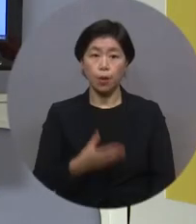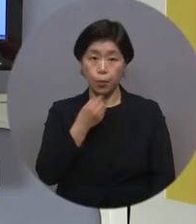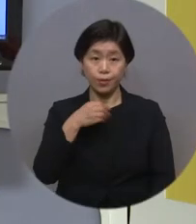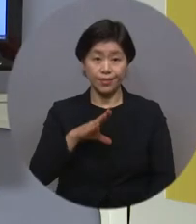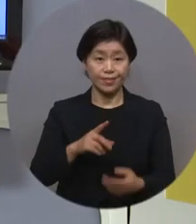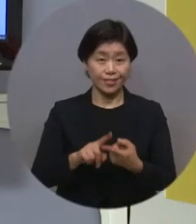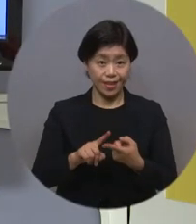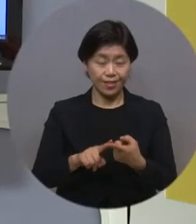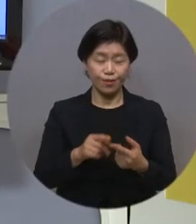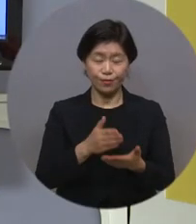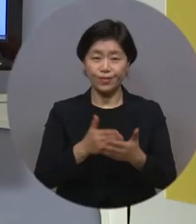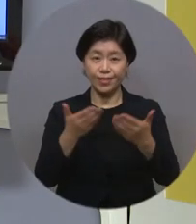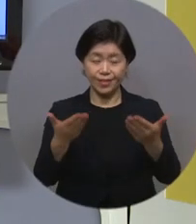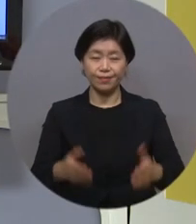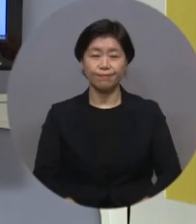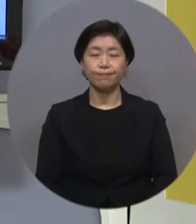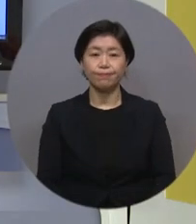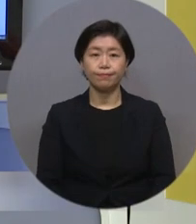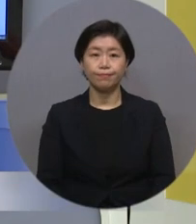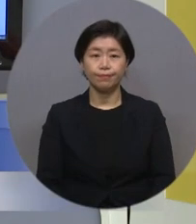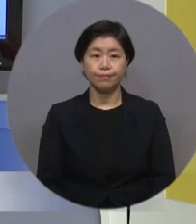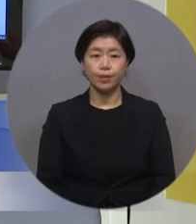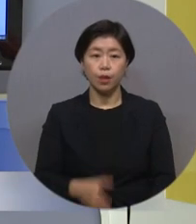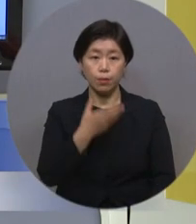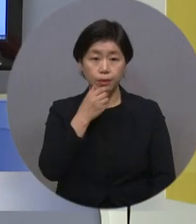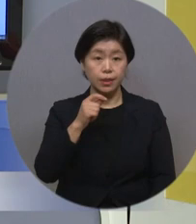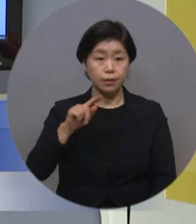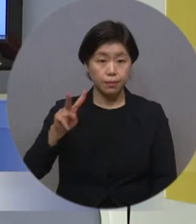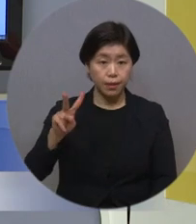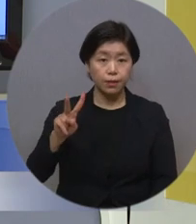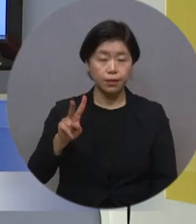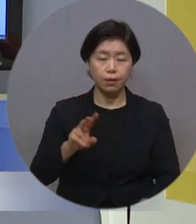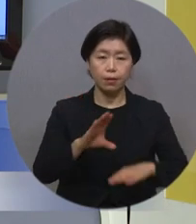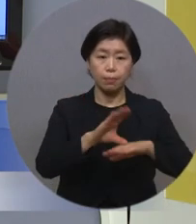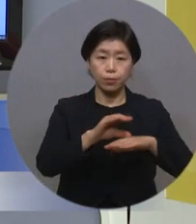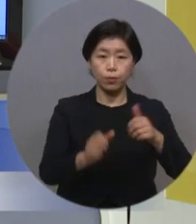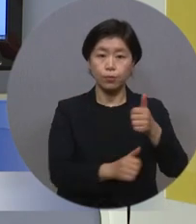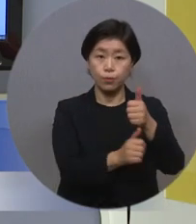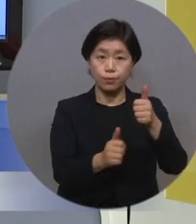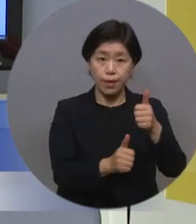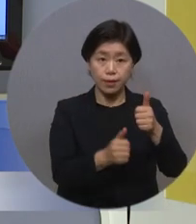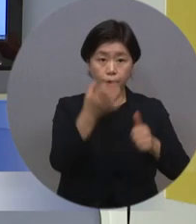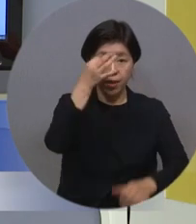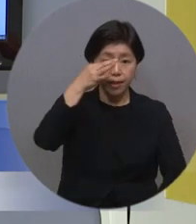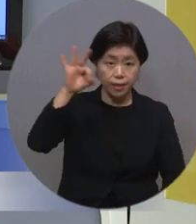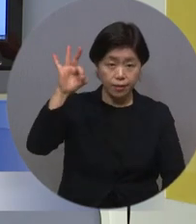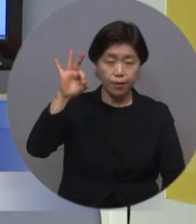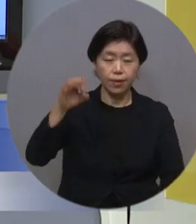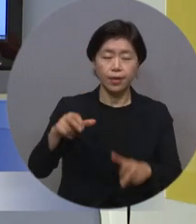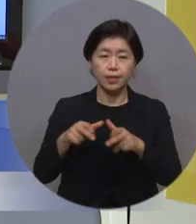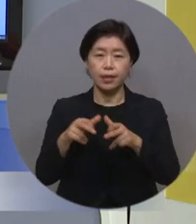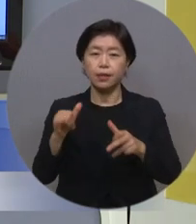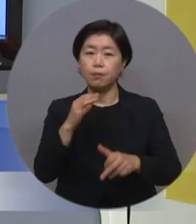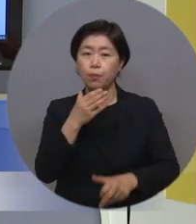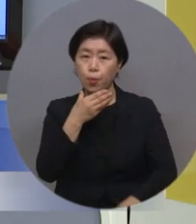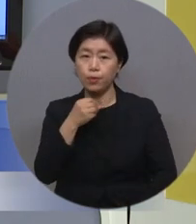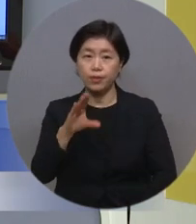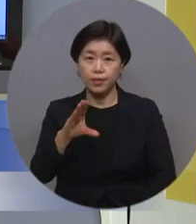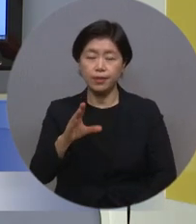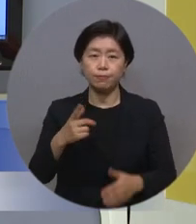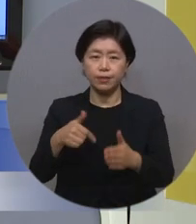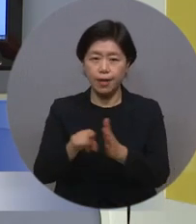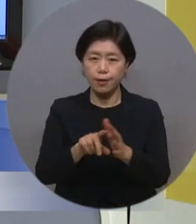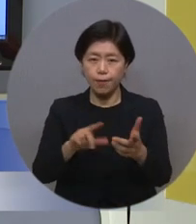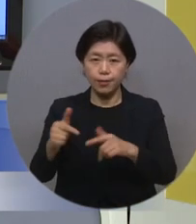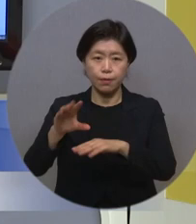복측의 이슈와 함께합니다 박정인입니다 복제 tv가 방송통신위원회에서 인정하는 장애인복지 채널러의 지위를